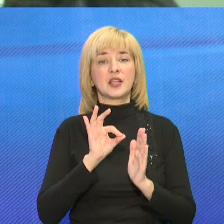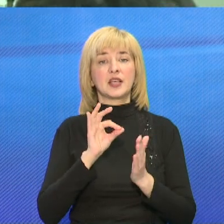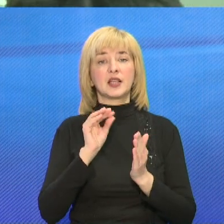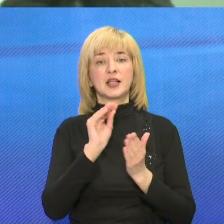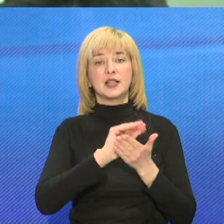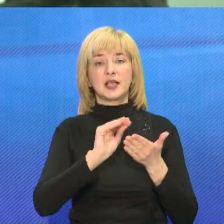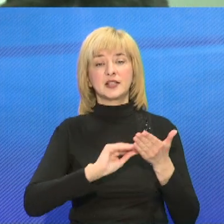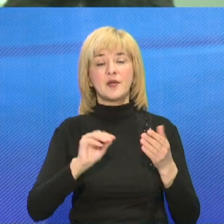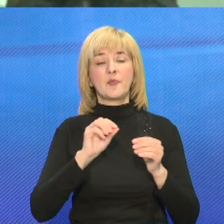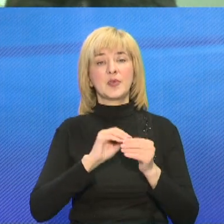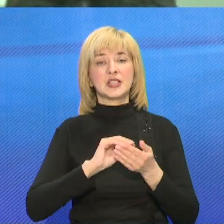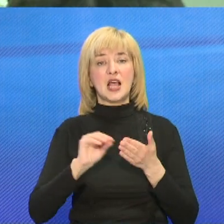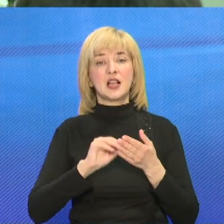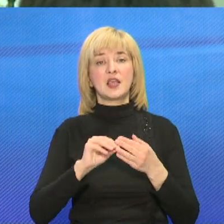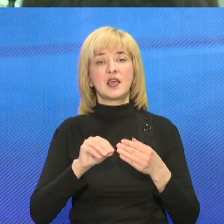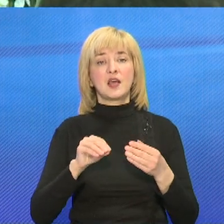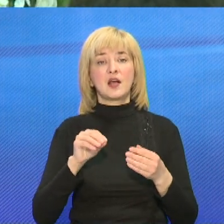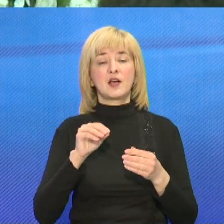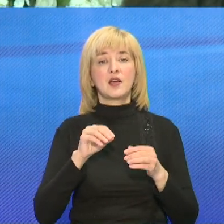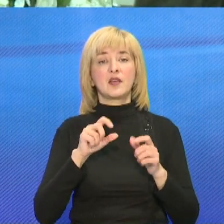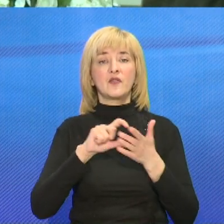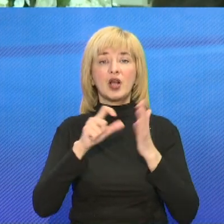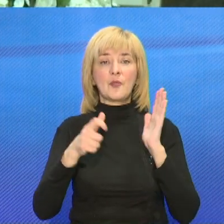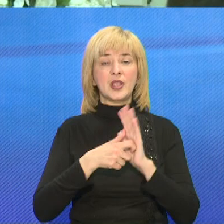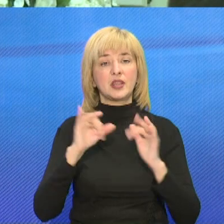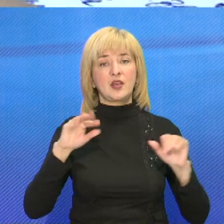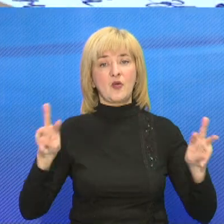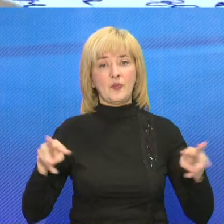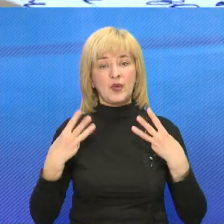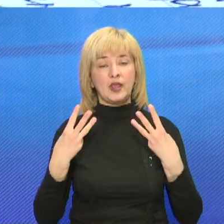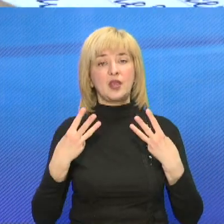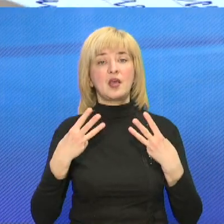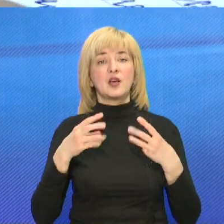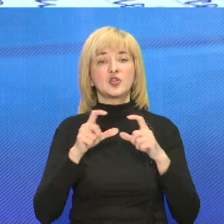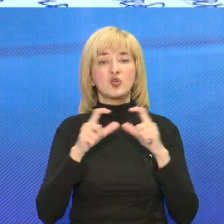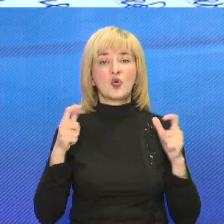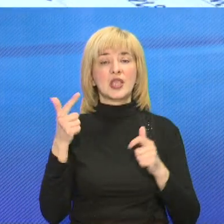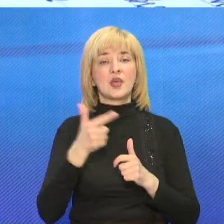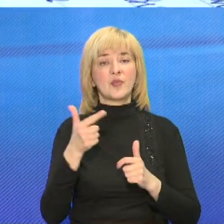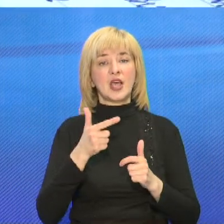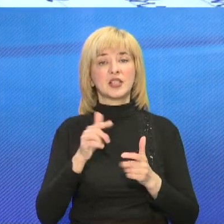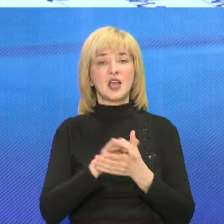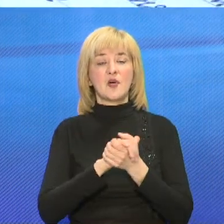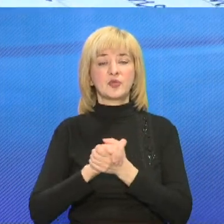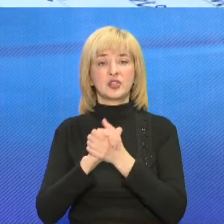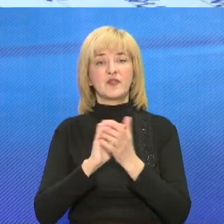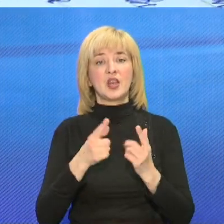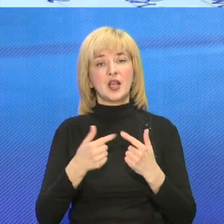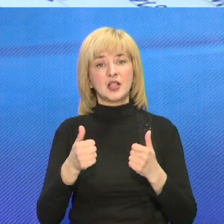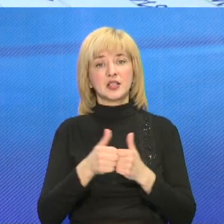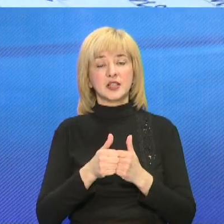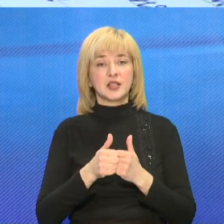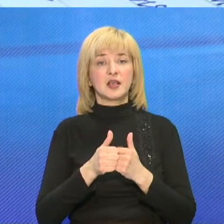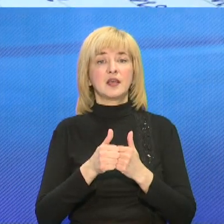и онлайн, эстафету письменности подхопили школы, гимназии, лицеи, громадские организации и объединения ВНУ Гродно.